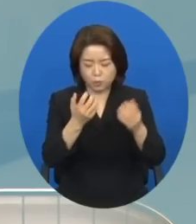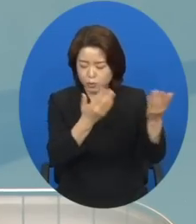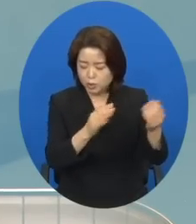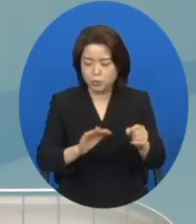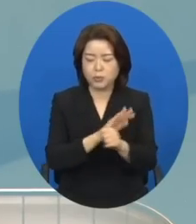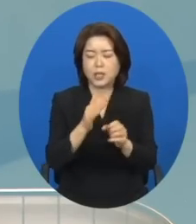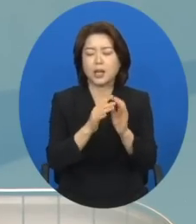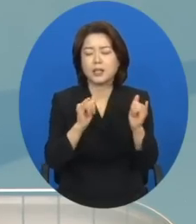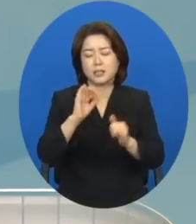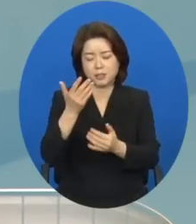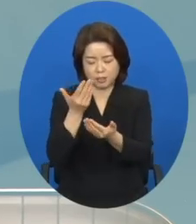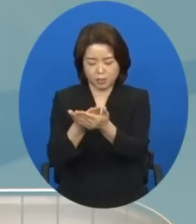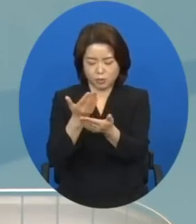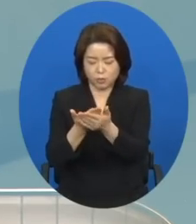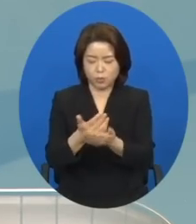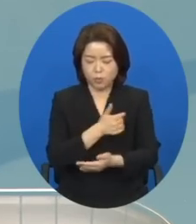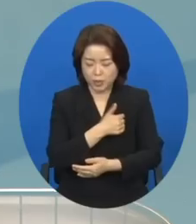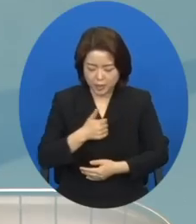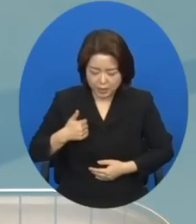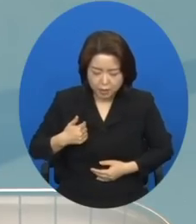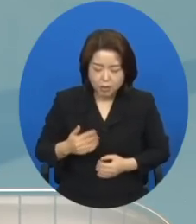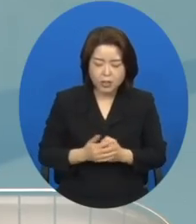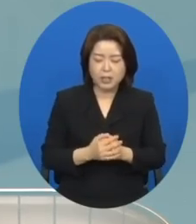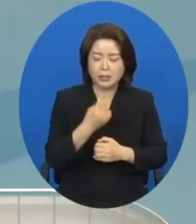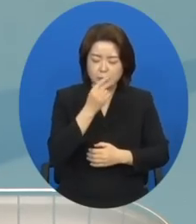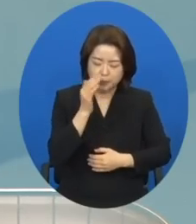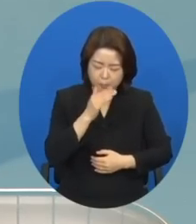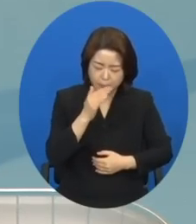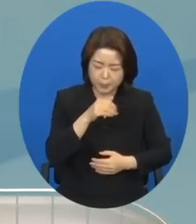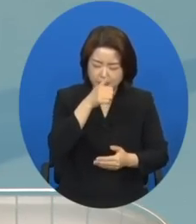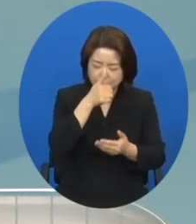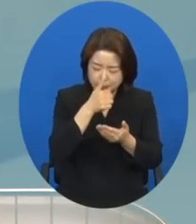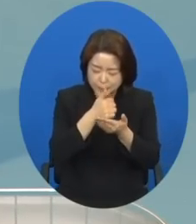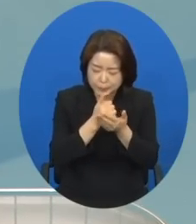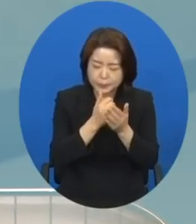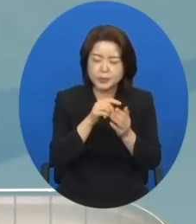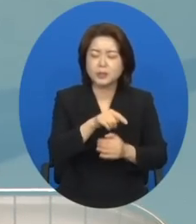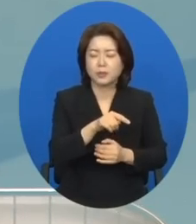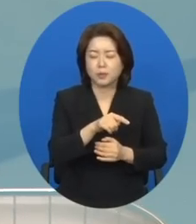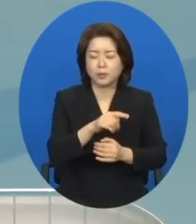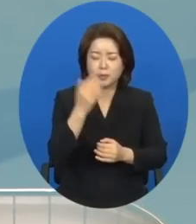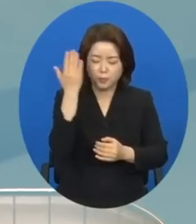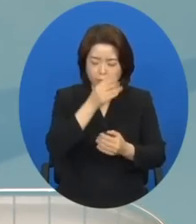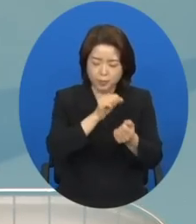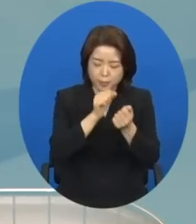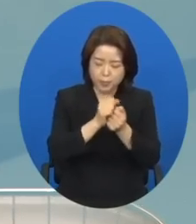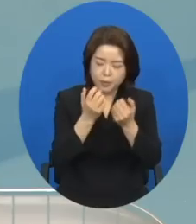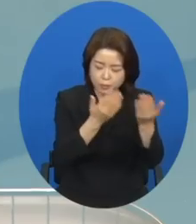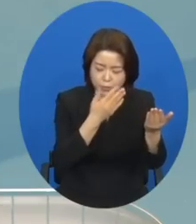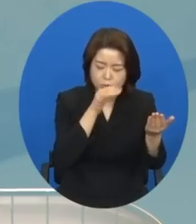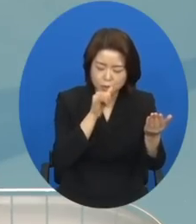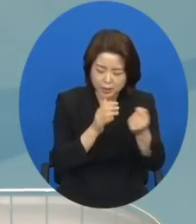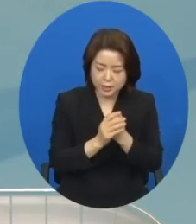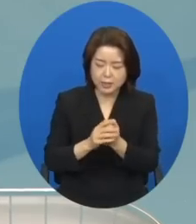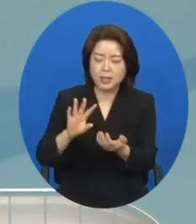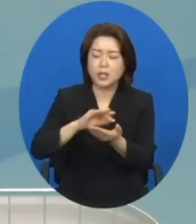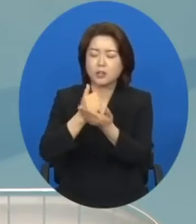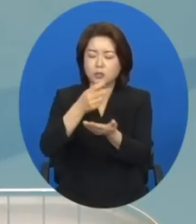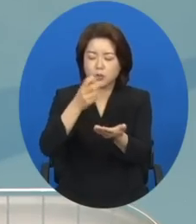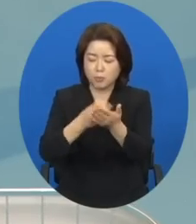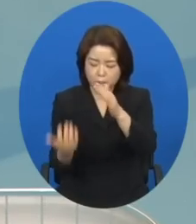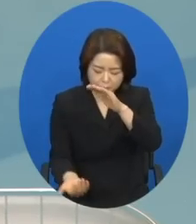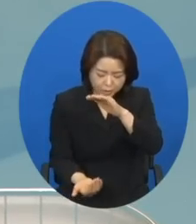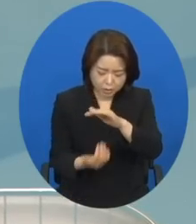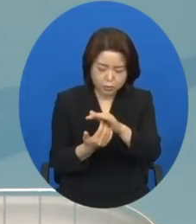자가 되게 해주시고 기꺼이 그 냄새나는 발조차도 씻을 수 있는 그리하여 하나님 그리스도의 법을